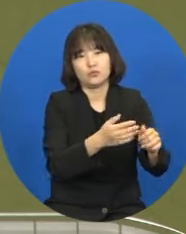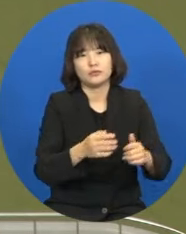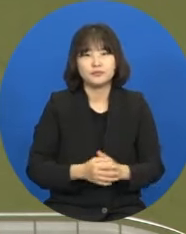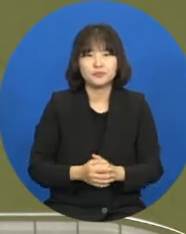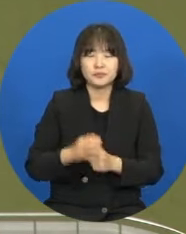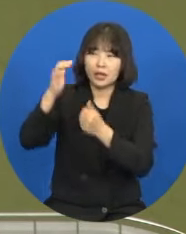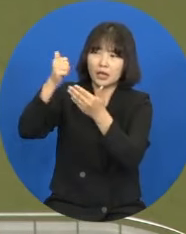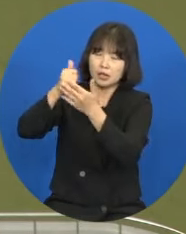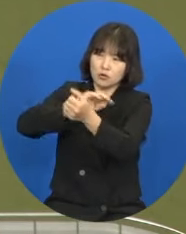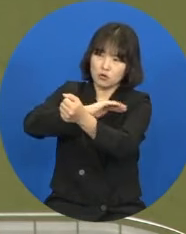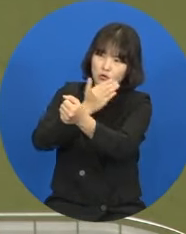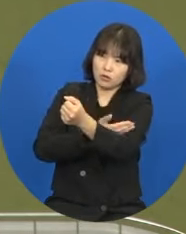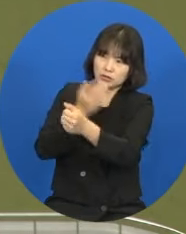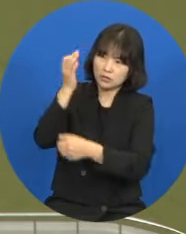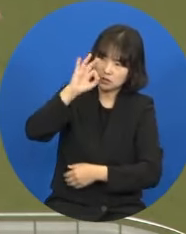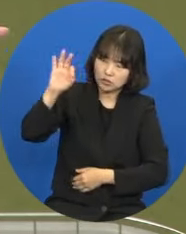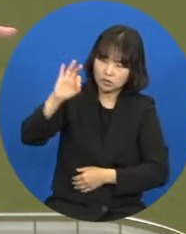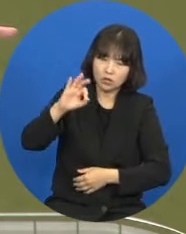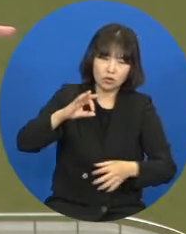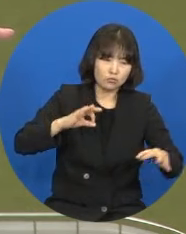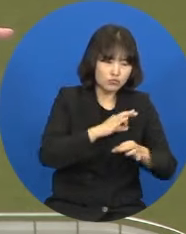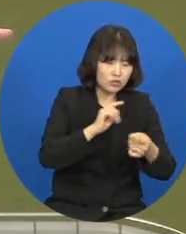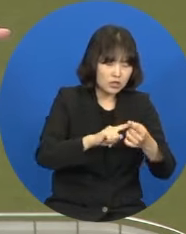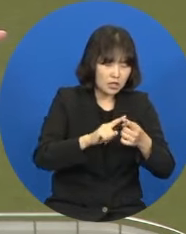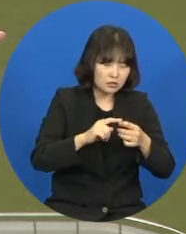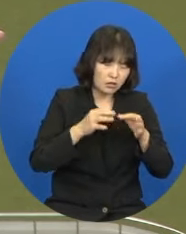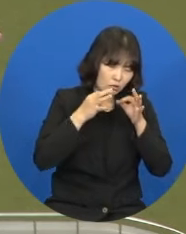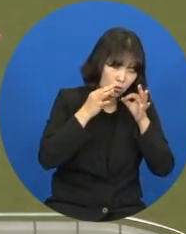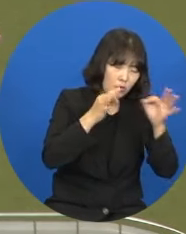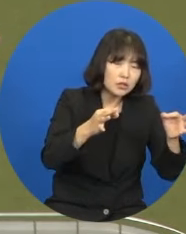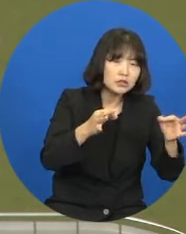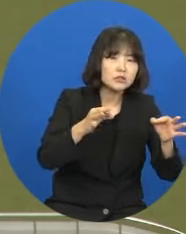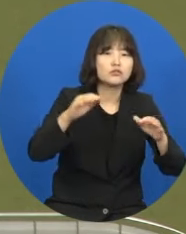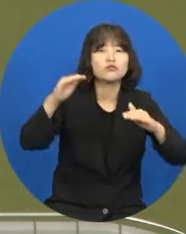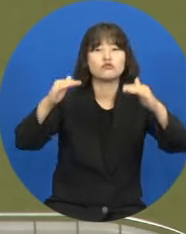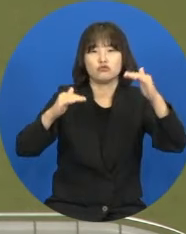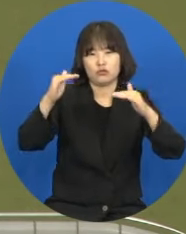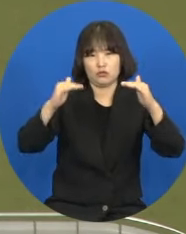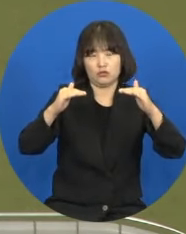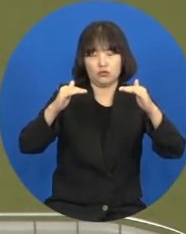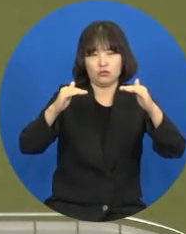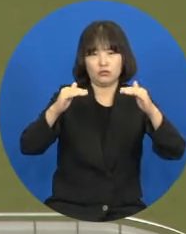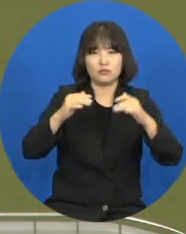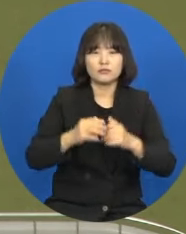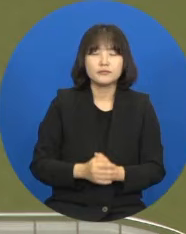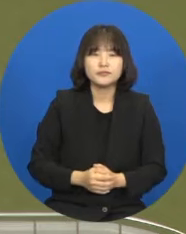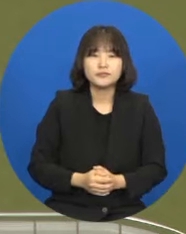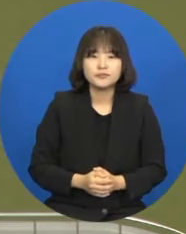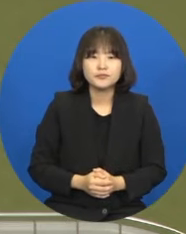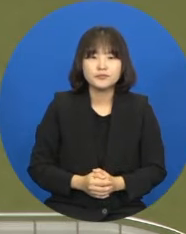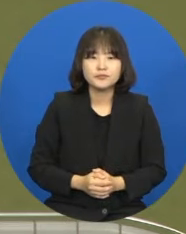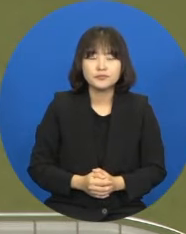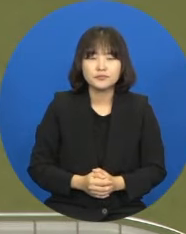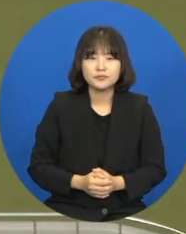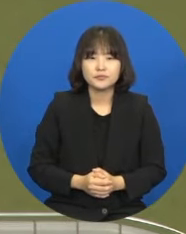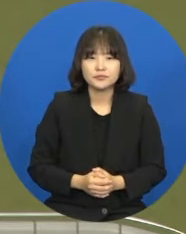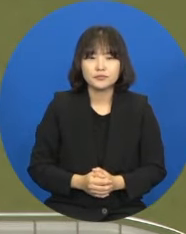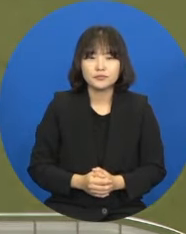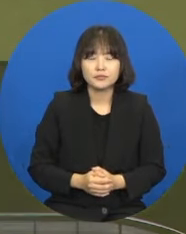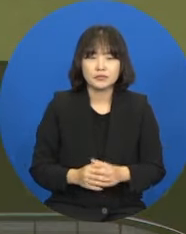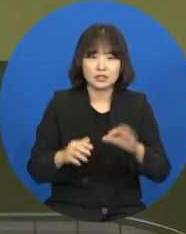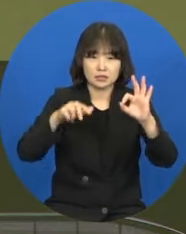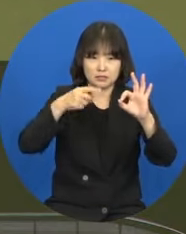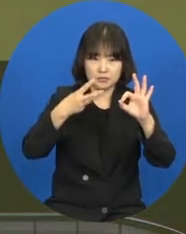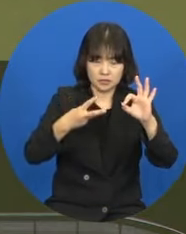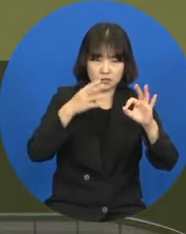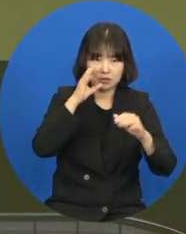인정하면서 불리에 대해서 외치는이 균형감 말입니다 지금 여기 10절에 보시면 이렇게 얘기해요 임금님을